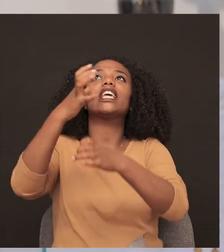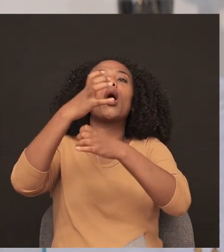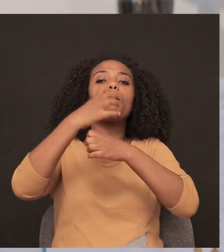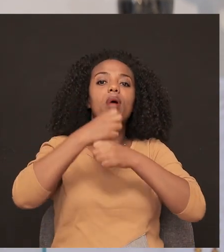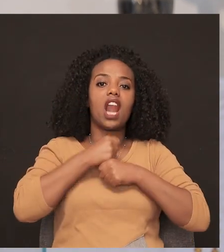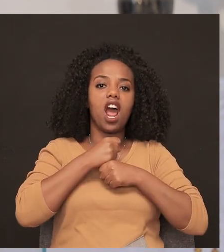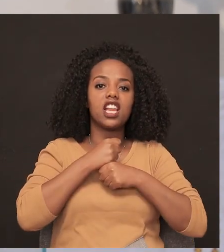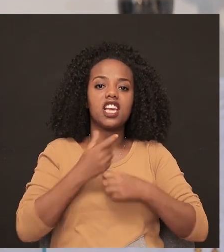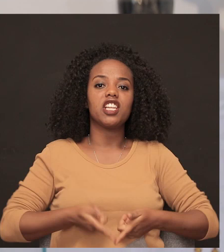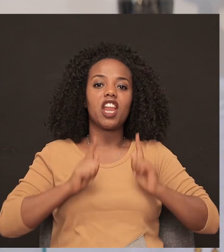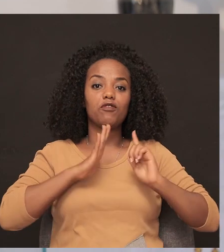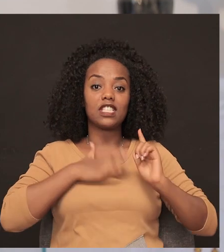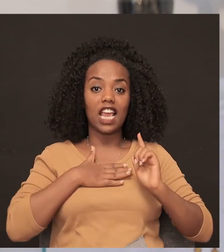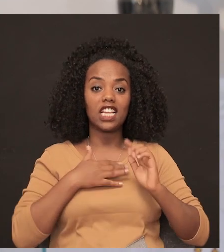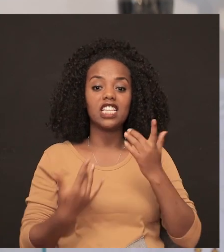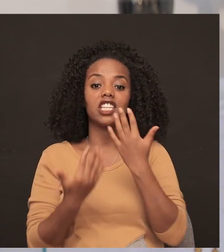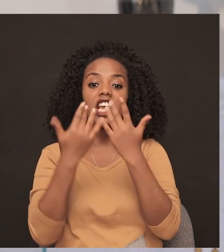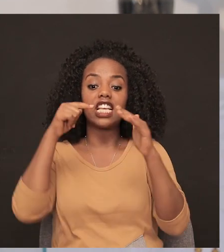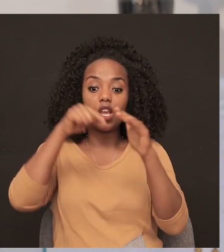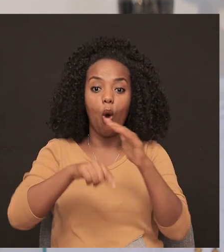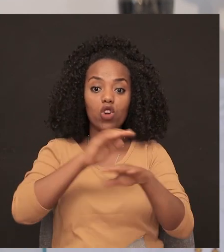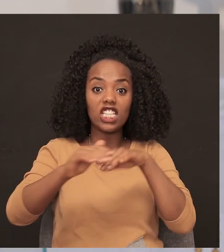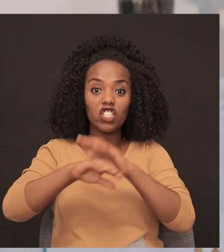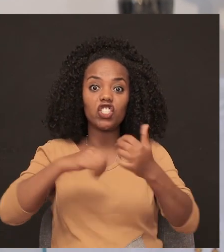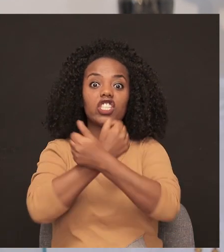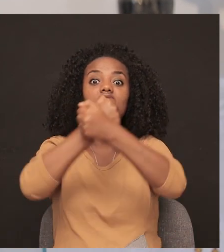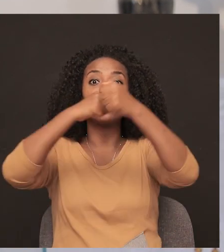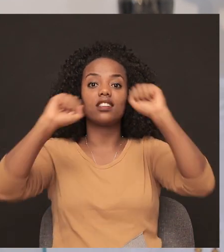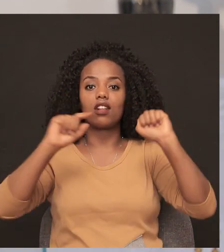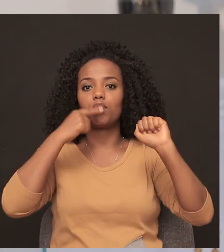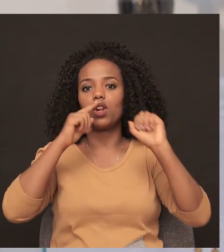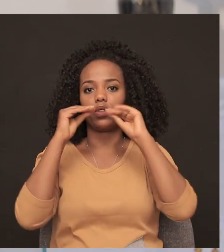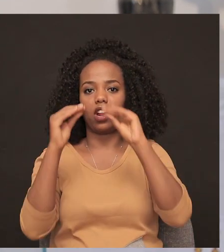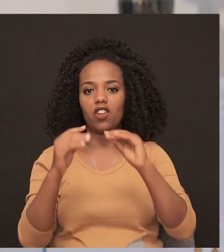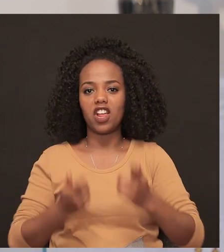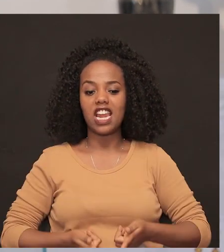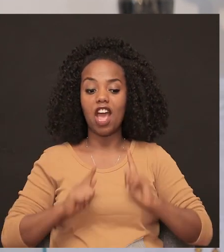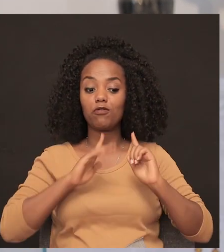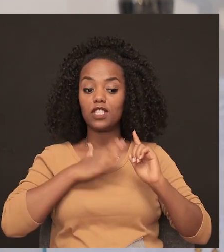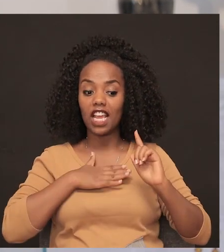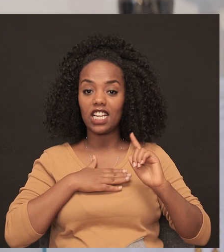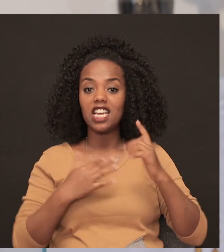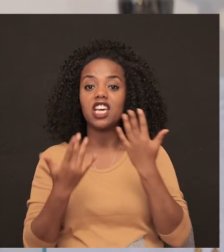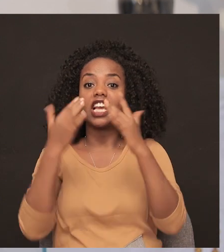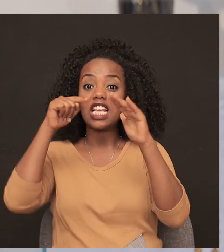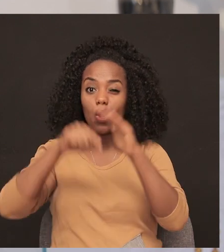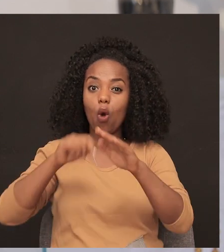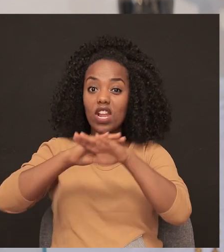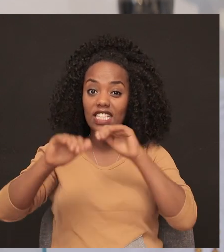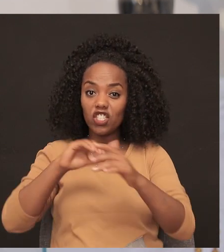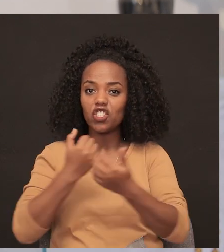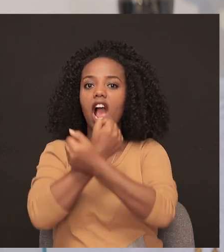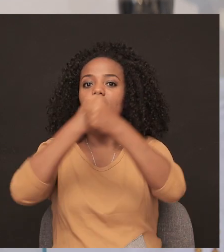ይቀበለኛል፣ ነፍሴን ከሲኦል እጅ ይቤዣታል ብለው ተናገሩ። ነፍሴን ከሲኦል እጅ